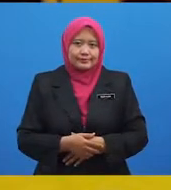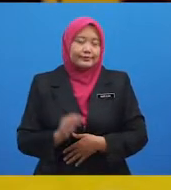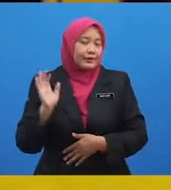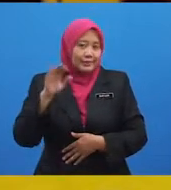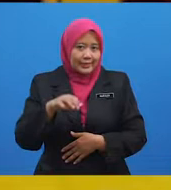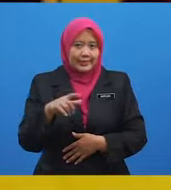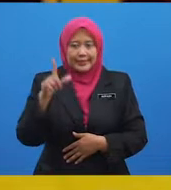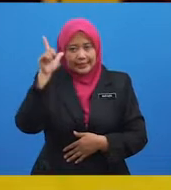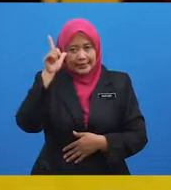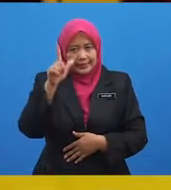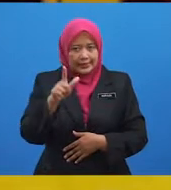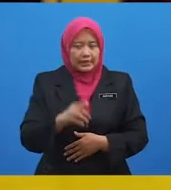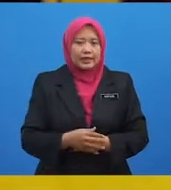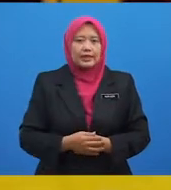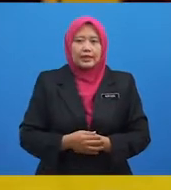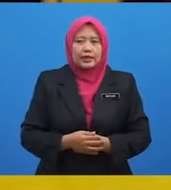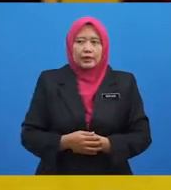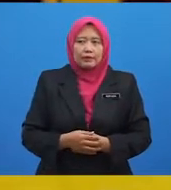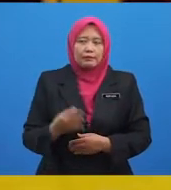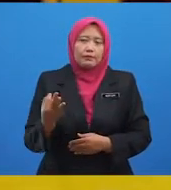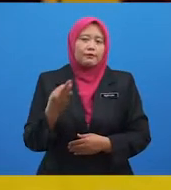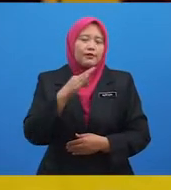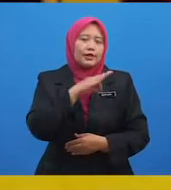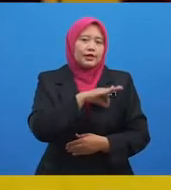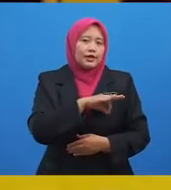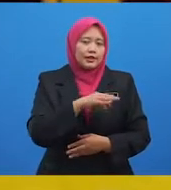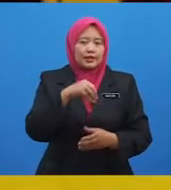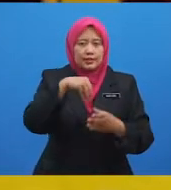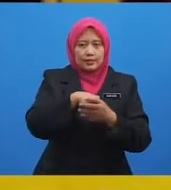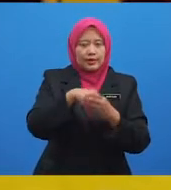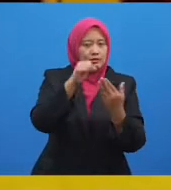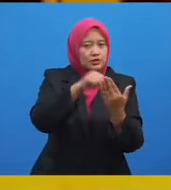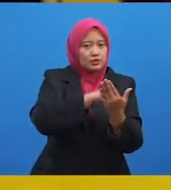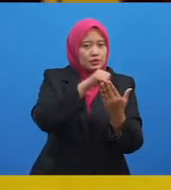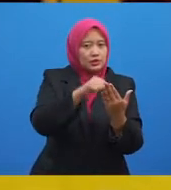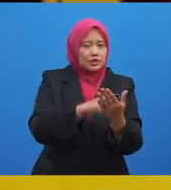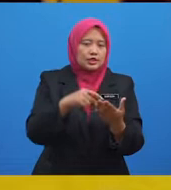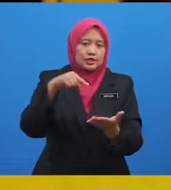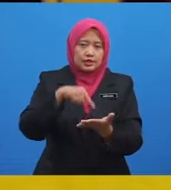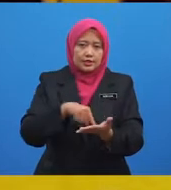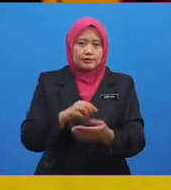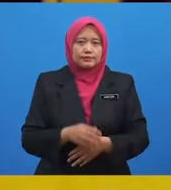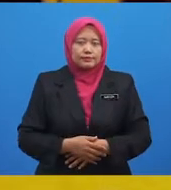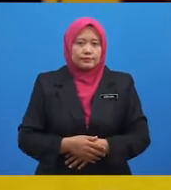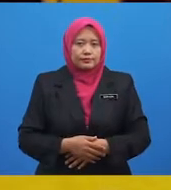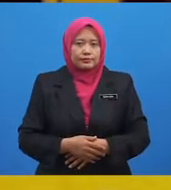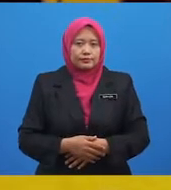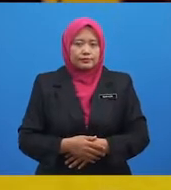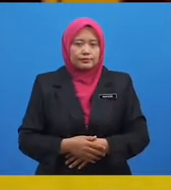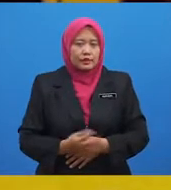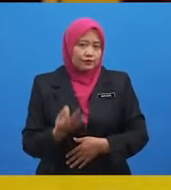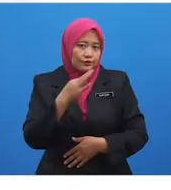lihat beberapa pengajaran yang dapat kita peroleh daripada seloka ini. Pengajaran yang